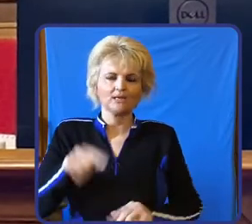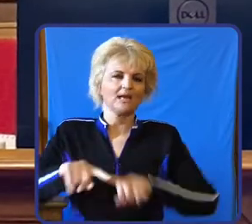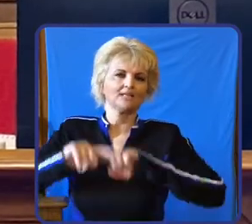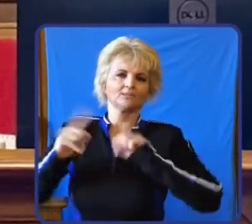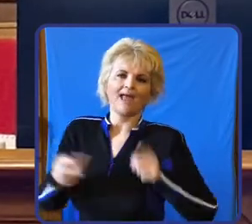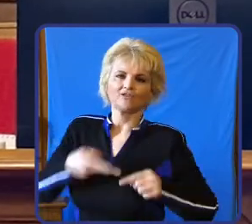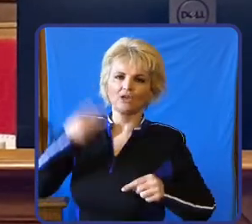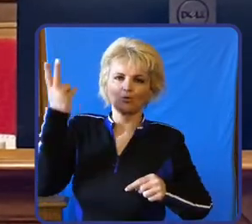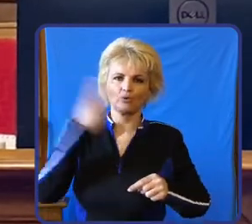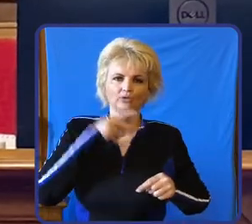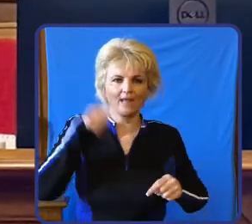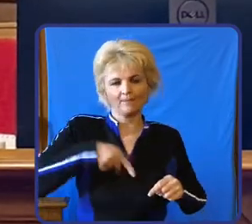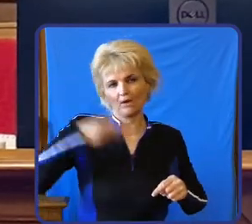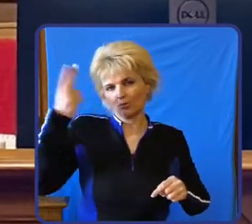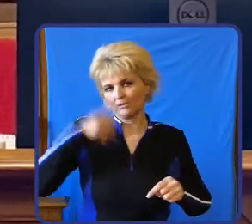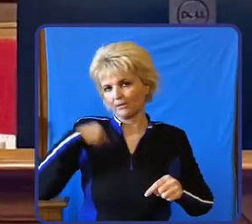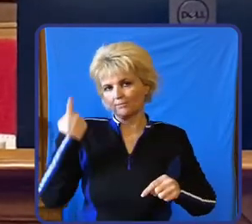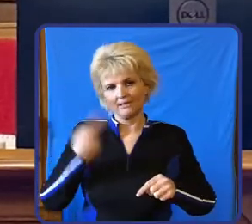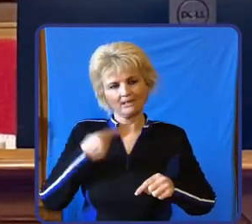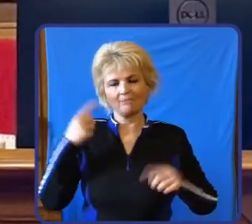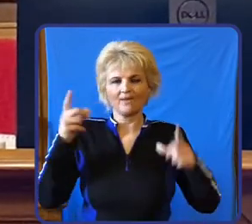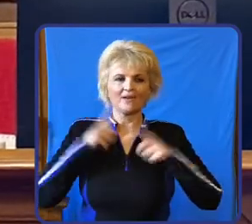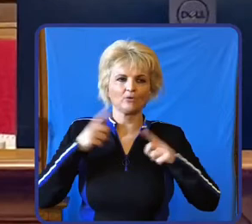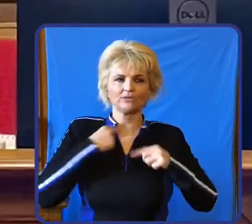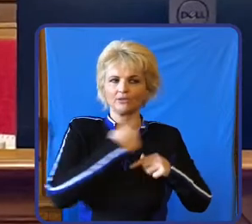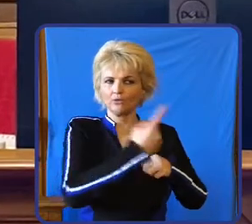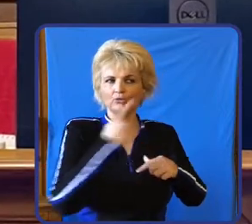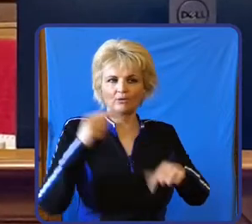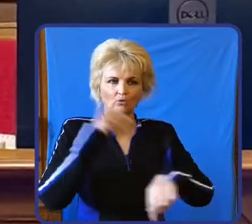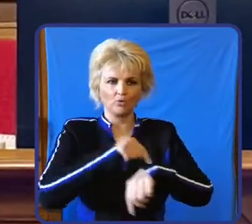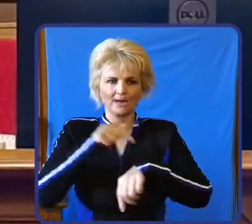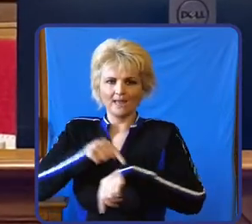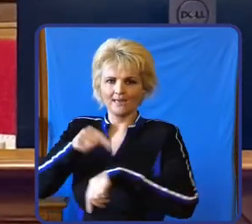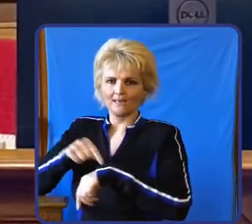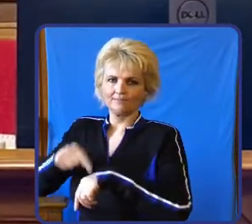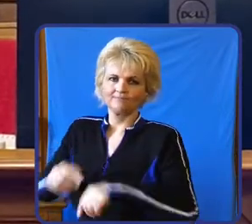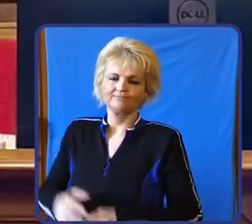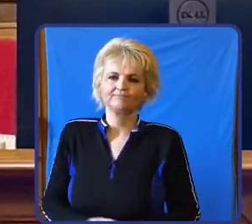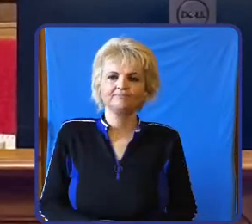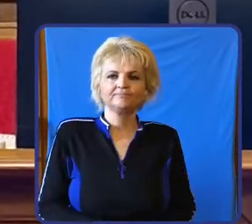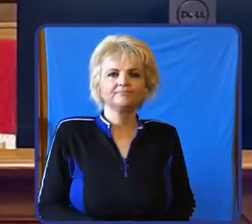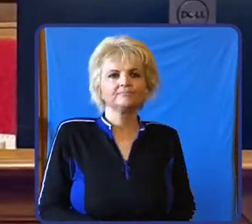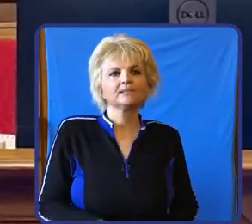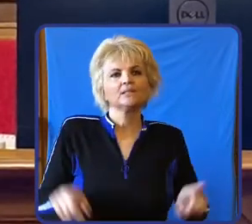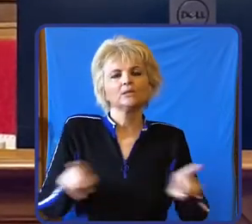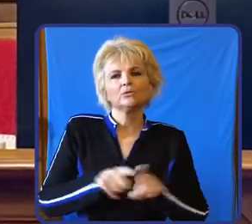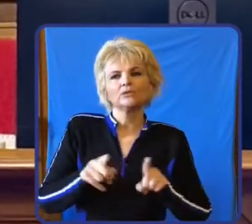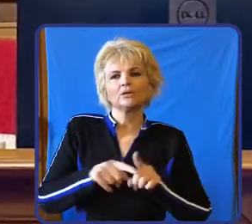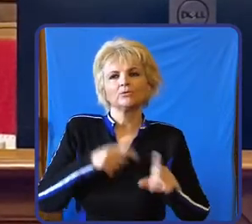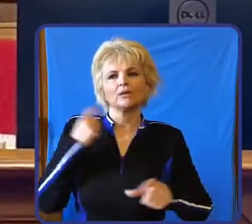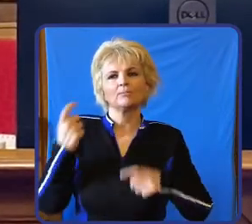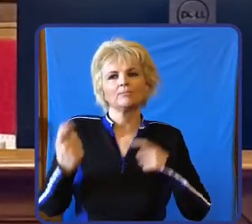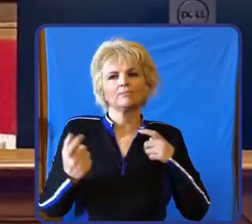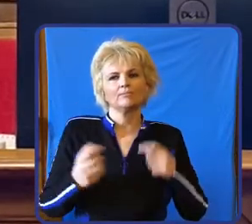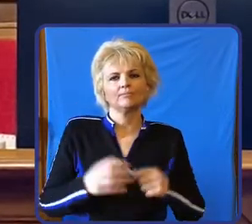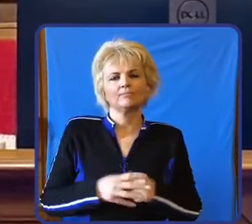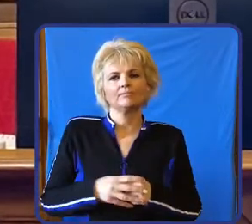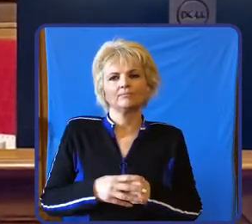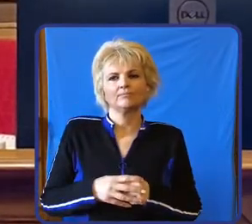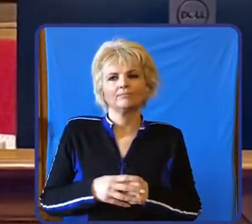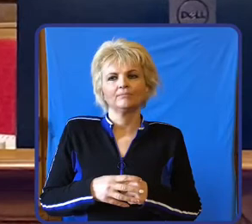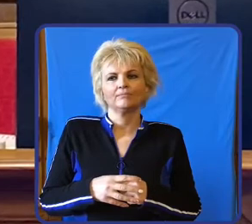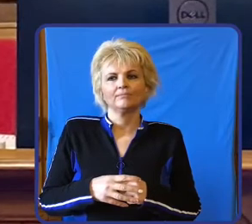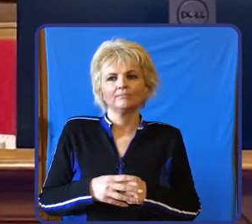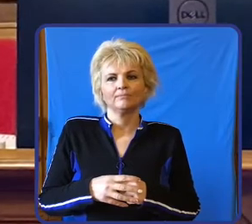másik kultúra. Ebben a kultúrában mi nem várakoztatjuk önöket órákig. Jó, ugyanúgy, ahogy a Bálaknak a közösségét is nem